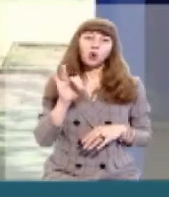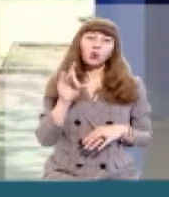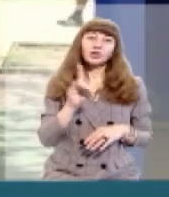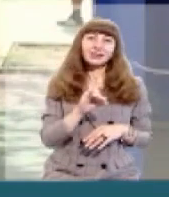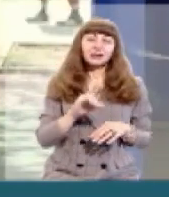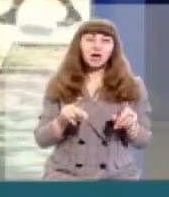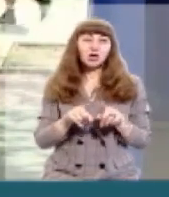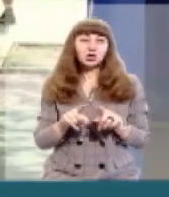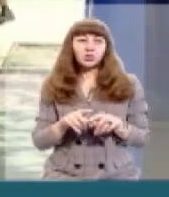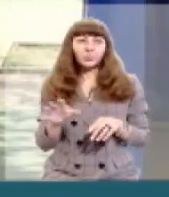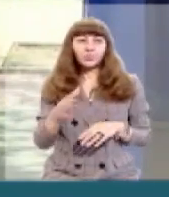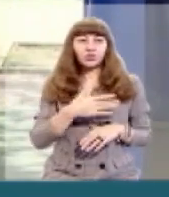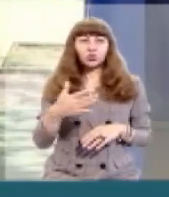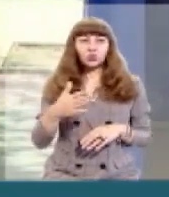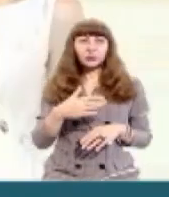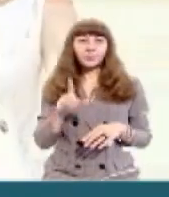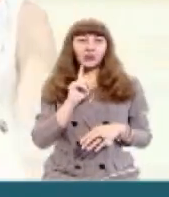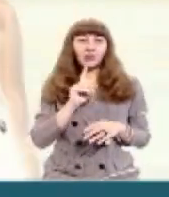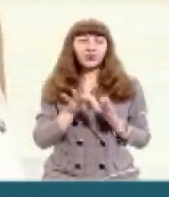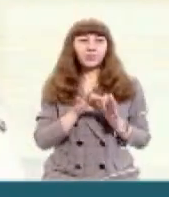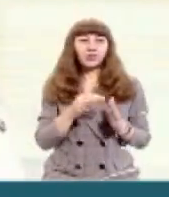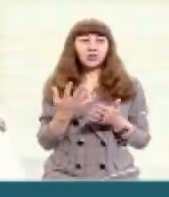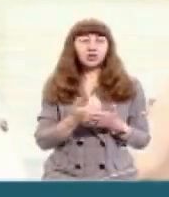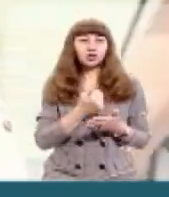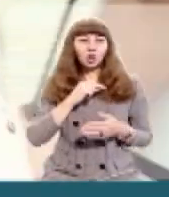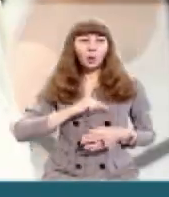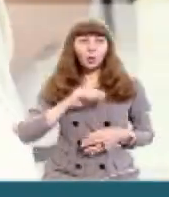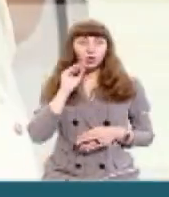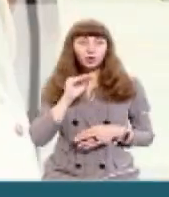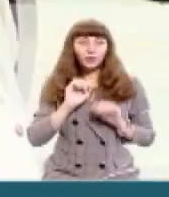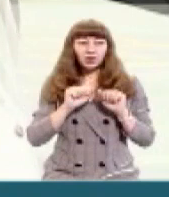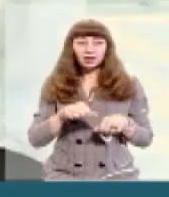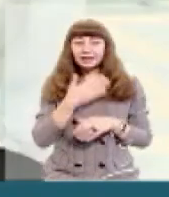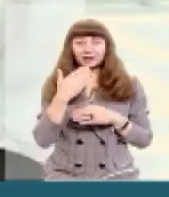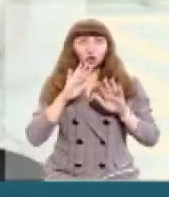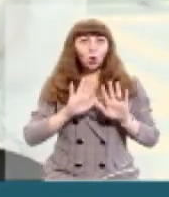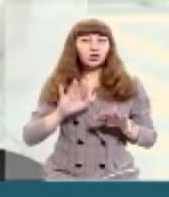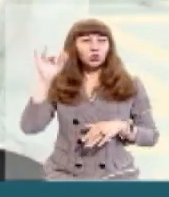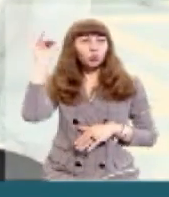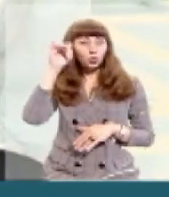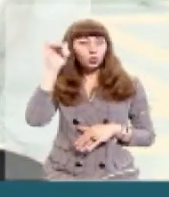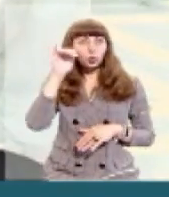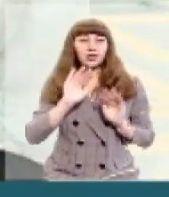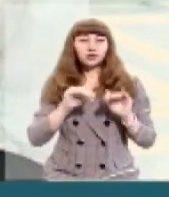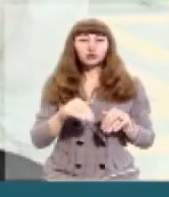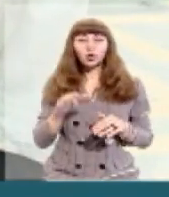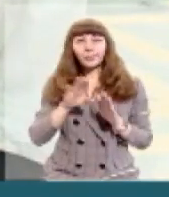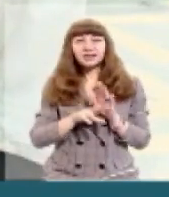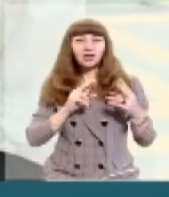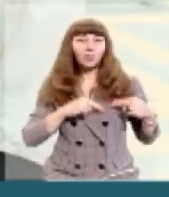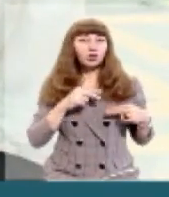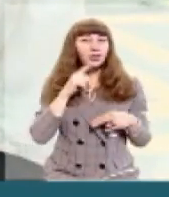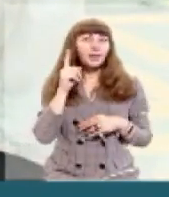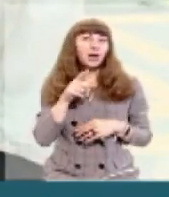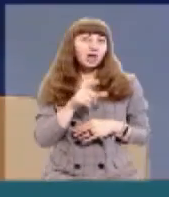получается, что-то между этим пока выбираю. Найти работу на ярмарке вакансий смогли не только студенты колледжей и вузов, но и безработная молодежь.